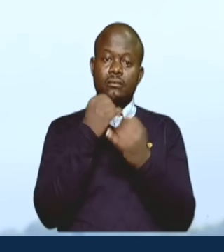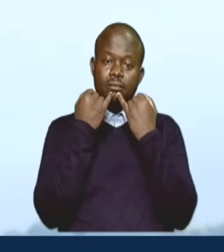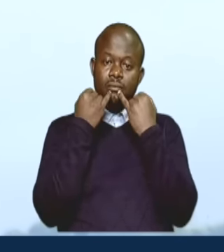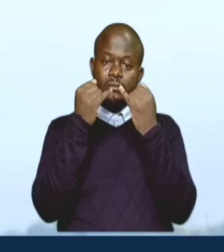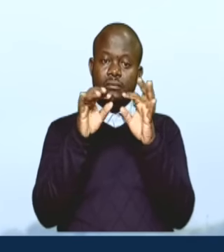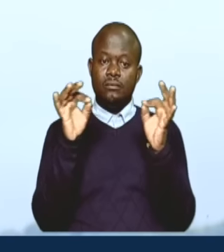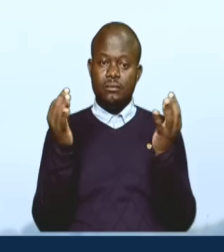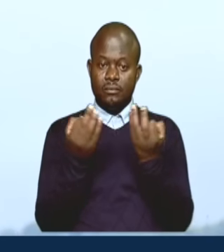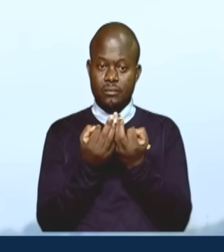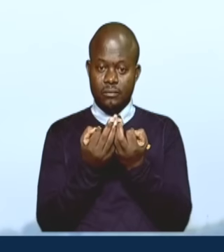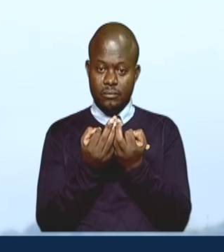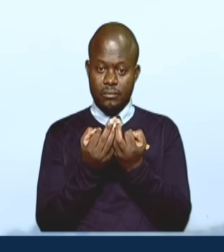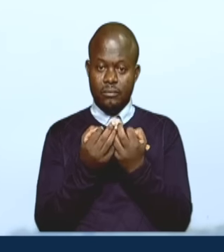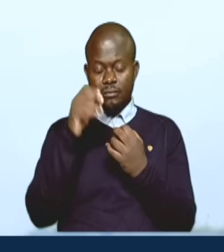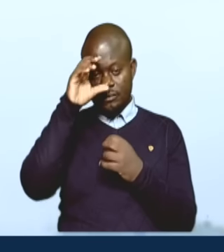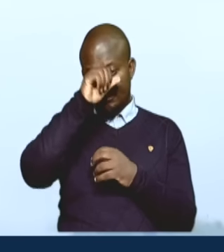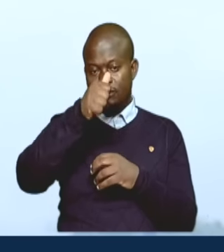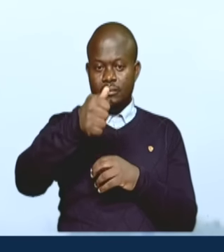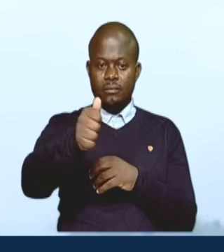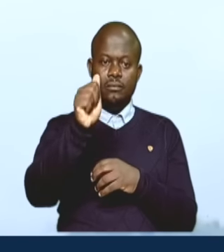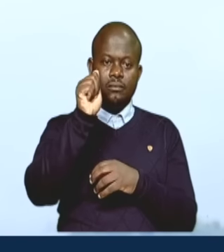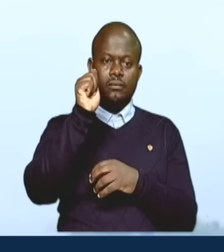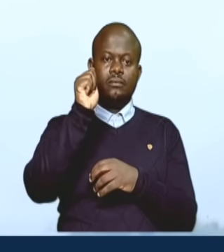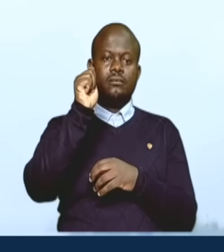miryango yabuze ababo,